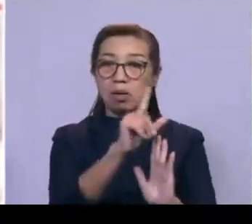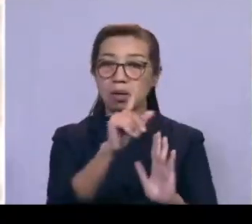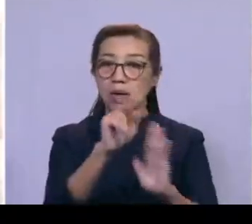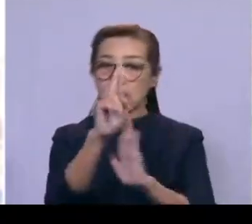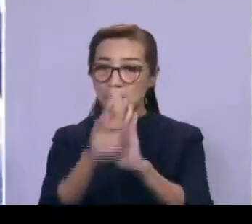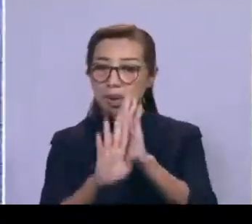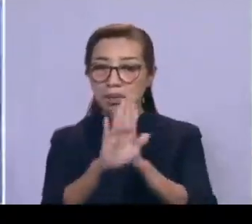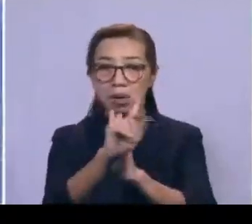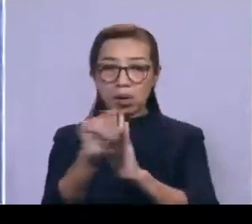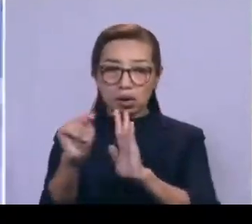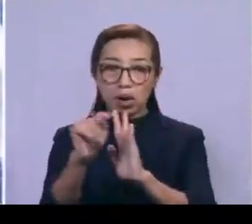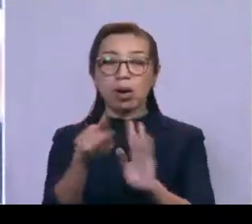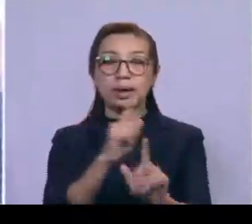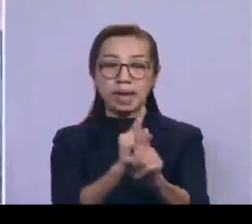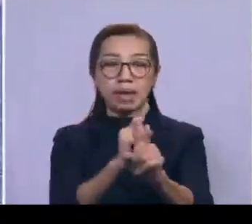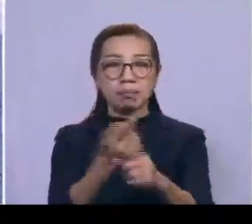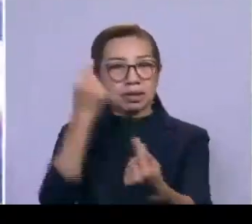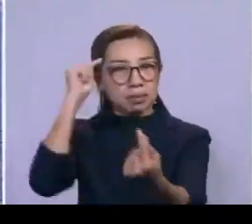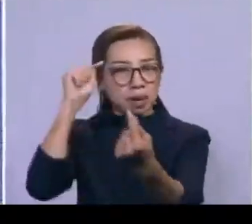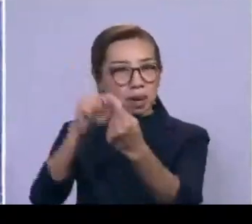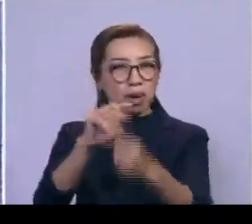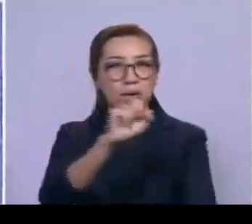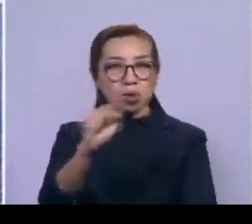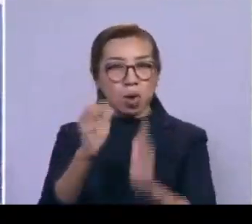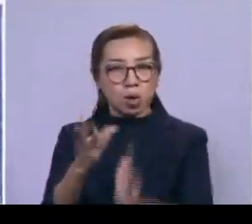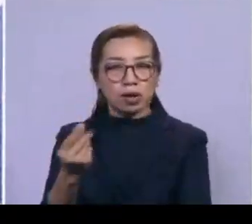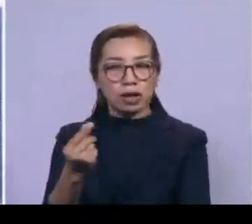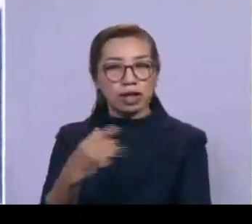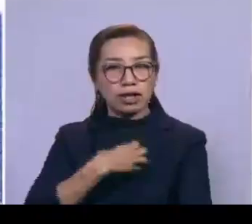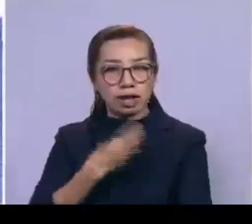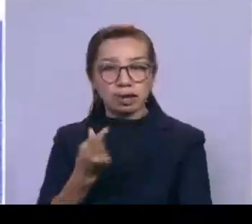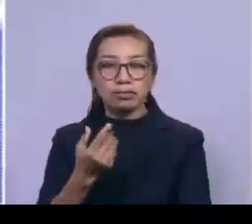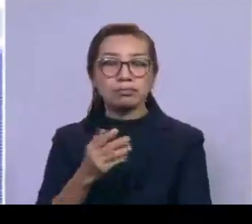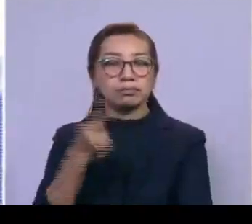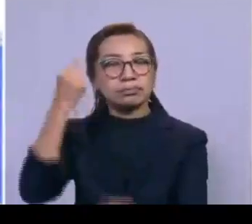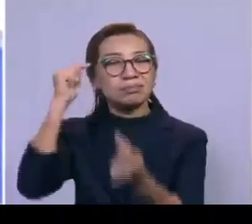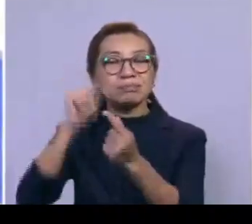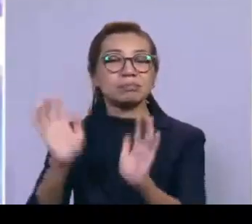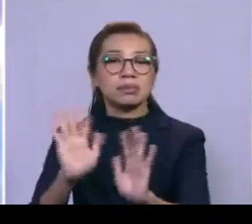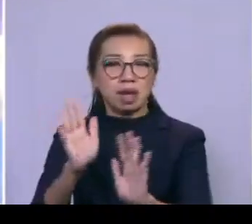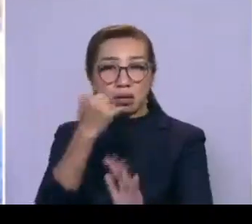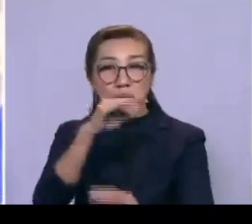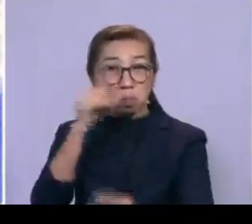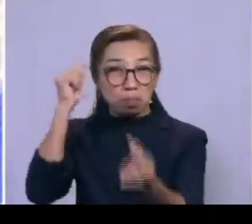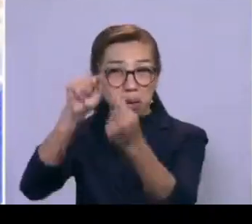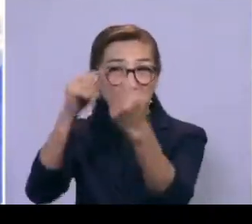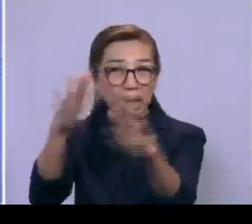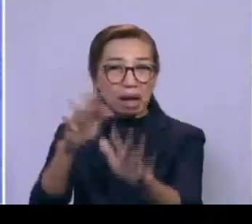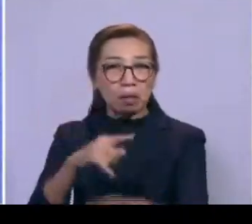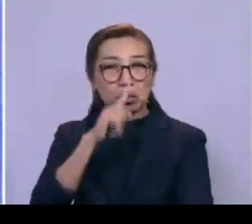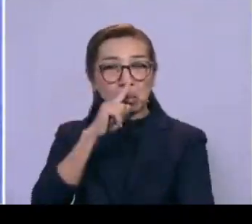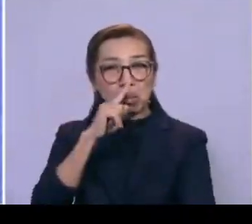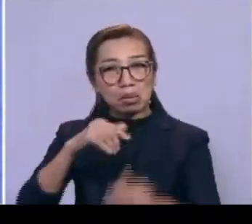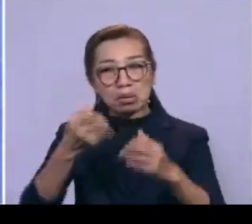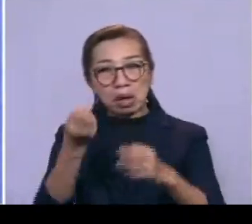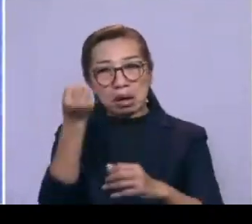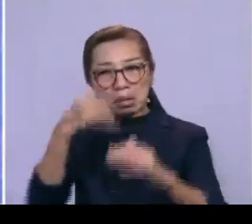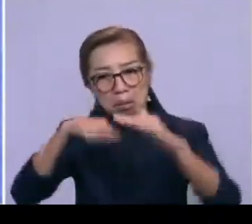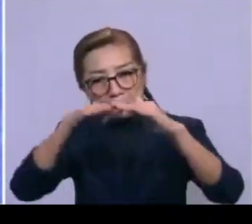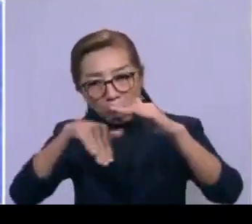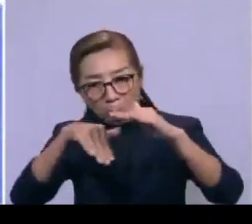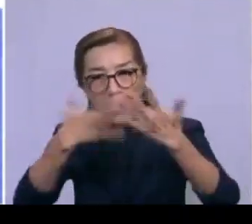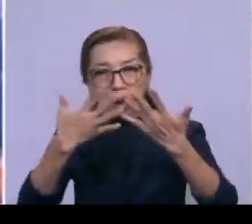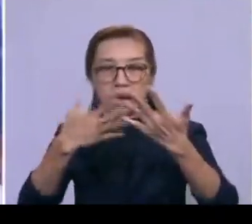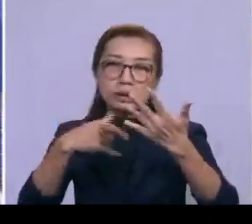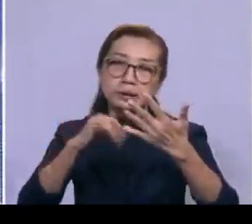ไม่อยากตั้งเป้าว่าจะได้ส.ส.เท่าไหร่เพราะตั้งเป้าไปแล้วเนี่ยก็ไม่ได้ตามเป้าก็เดี๋ยวจะไม่ดีแต่เชื่อว่าได้มากกว่าเป้านะ